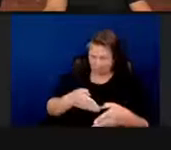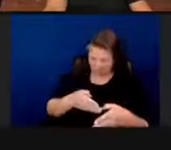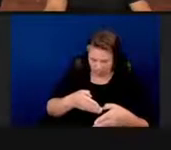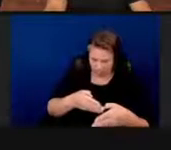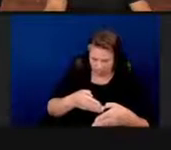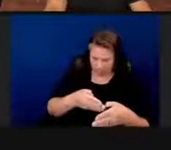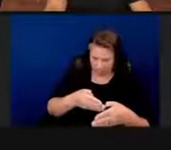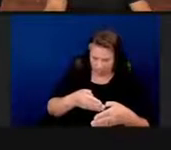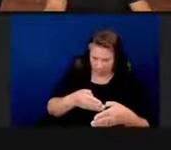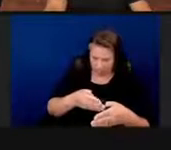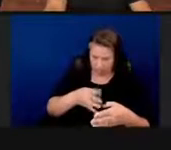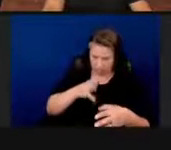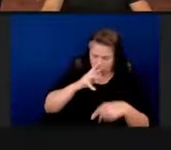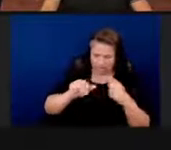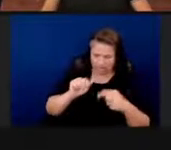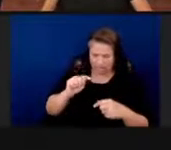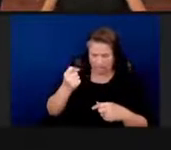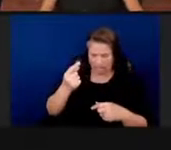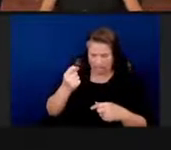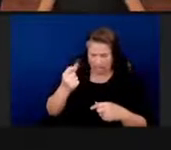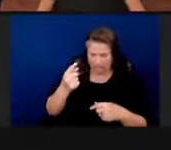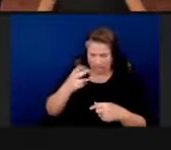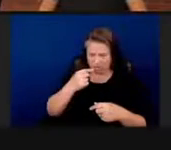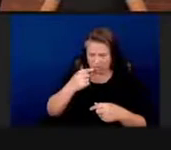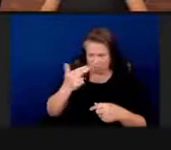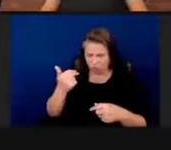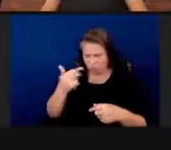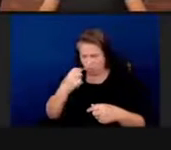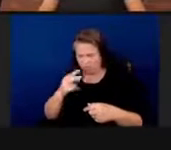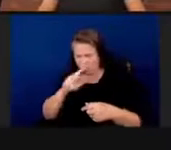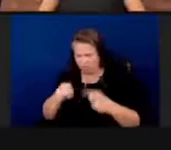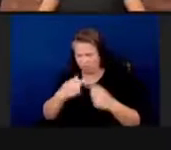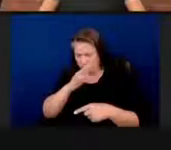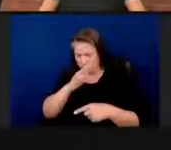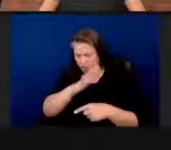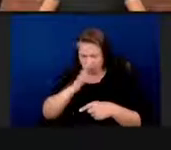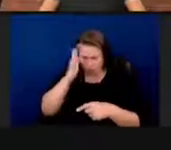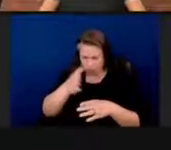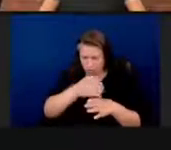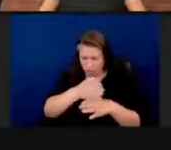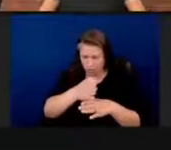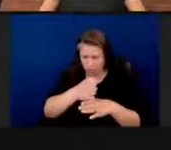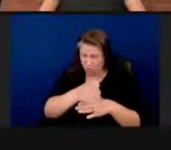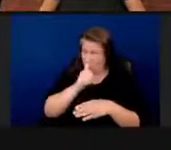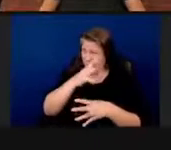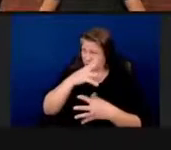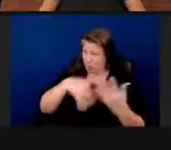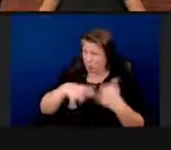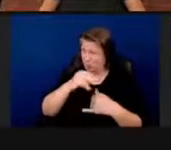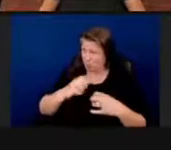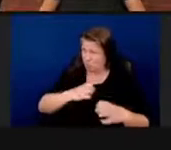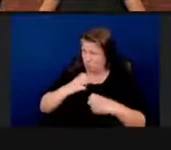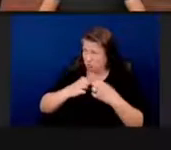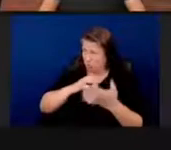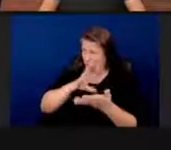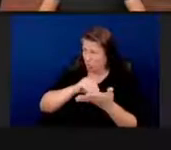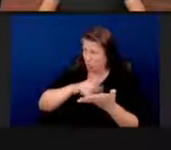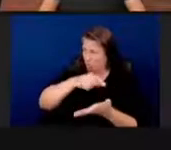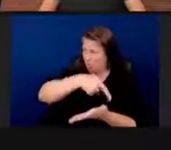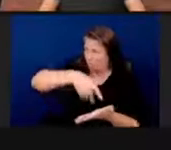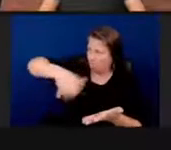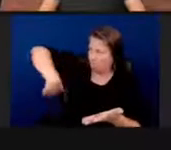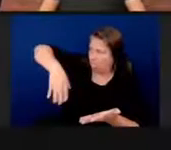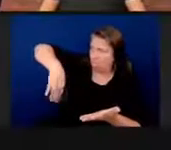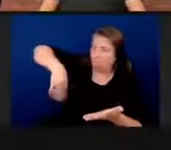من خلال التركيز على طلاب في عمر 11 و14 عاما لإعطائهم مسارات تعليمية أخرى